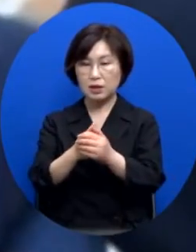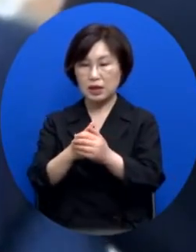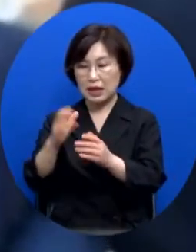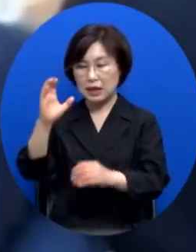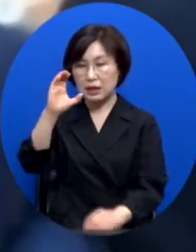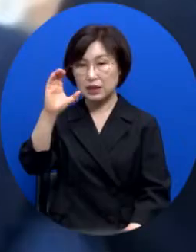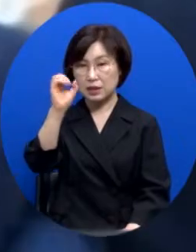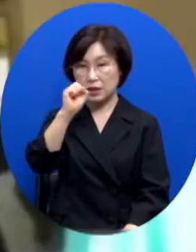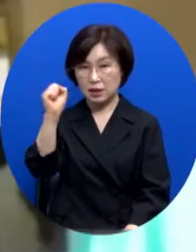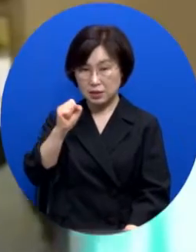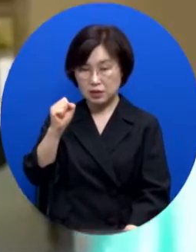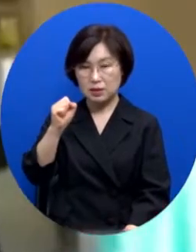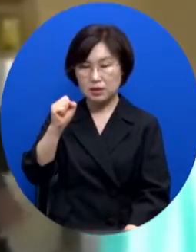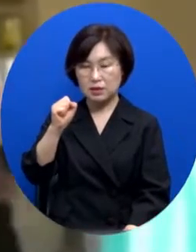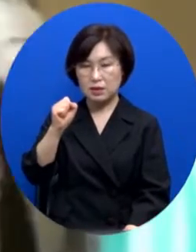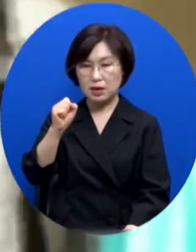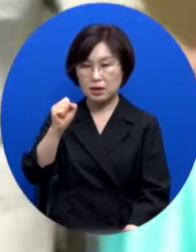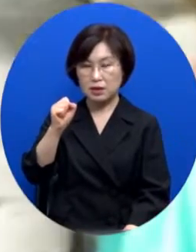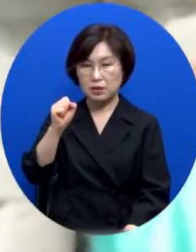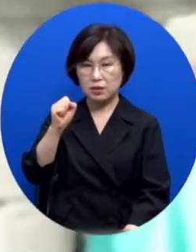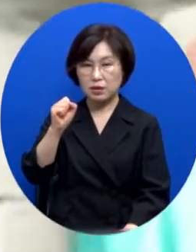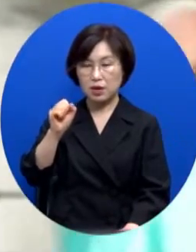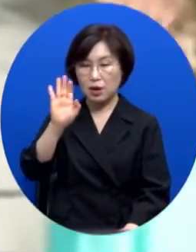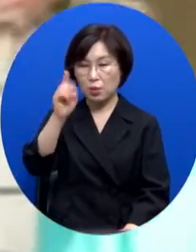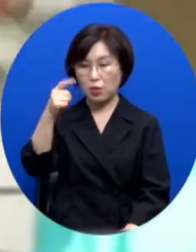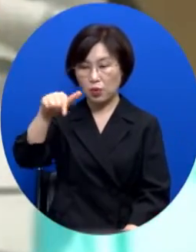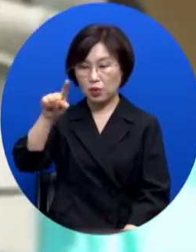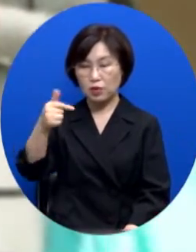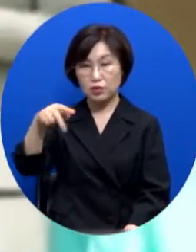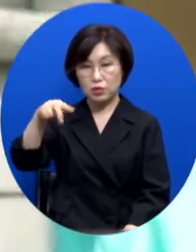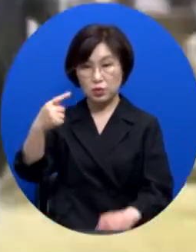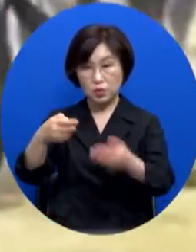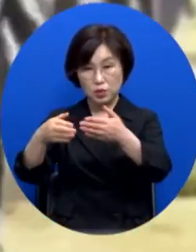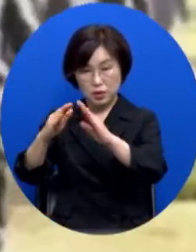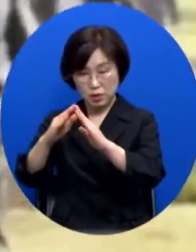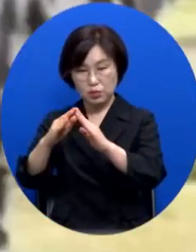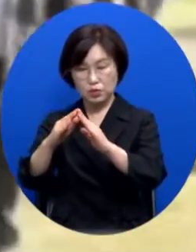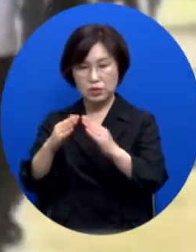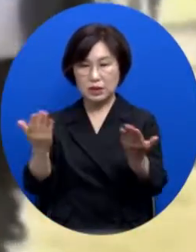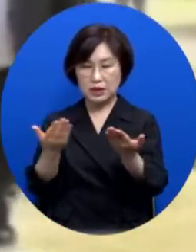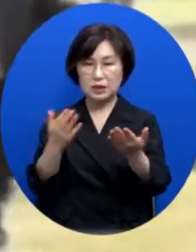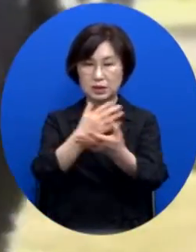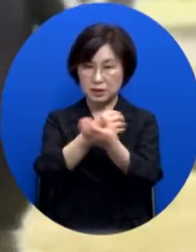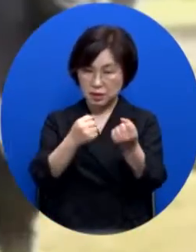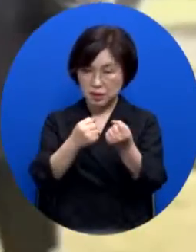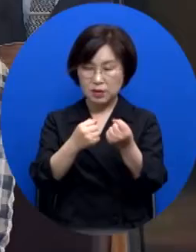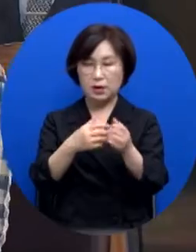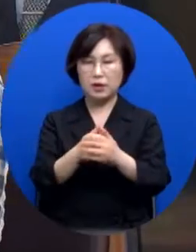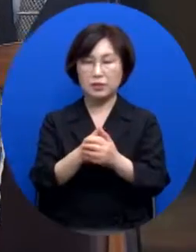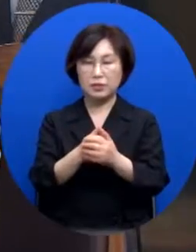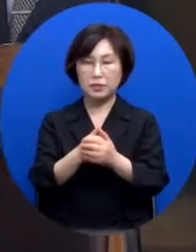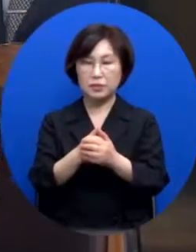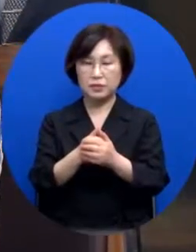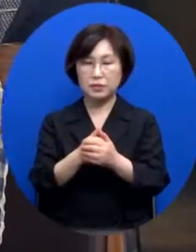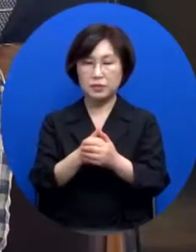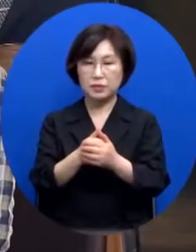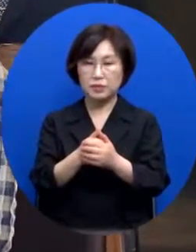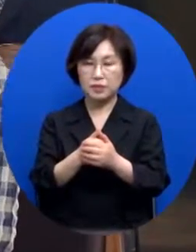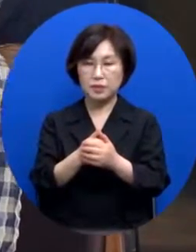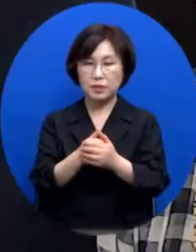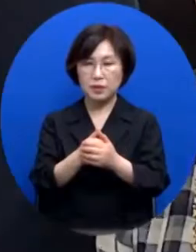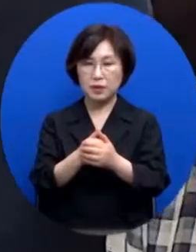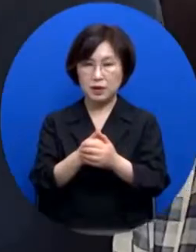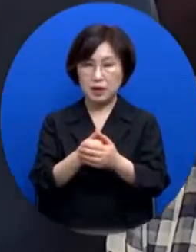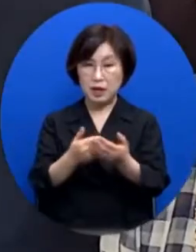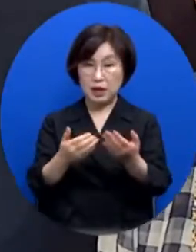완료하기 위해 재정을 지원하고 비전을 공유했다 고 전했습니다 또 지역 방송 들도 cts 와 탄자니아 주정부에